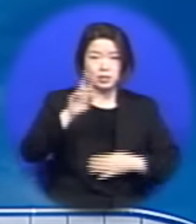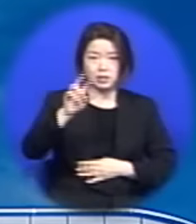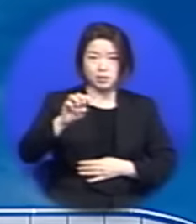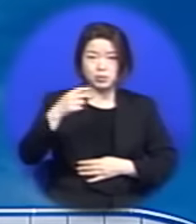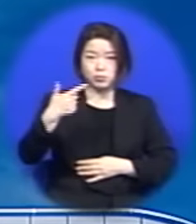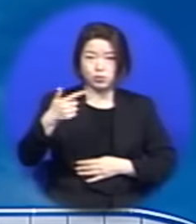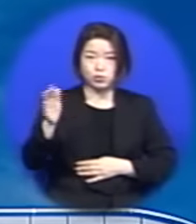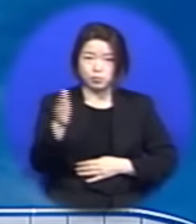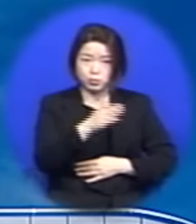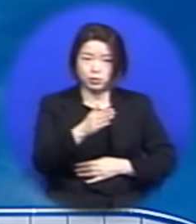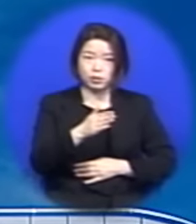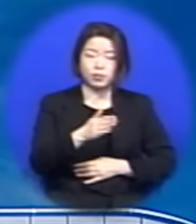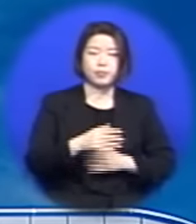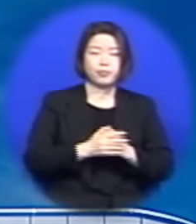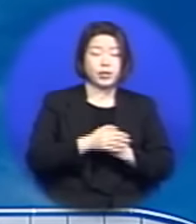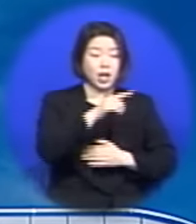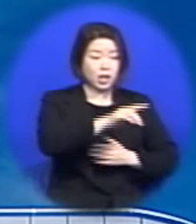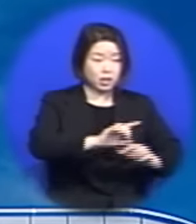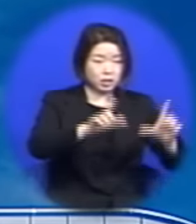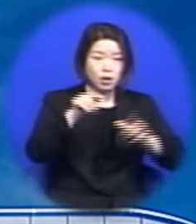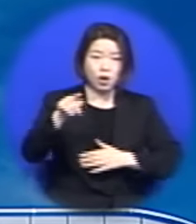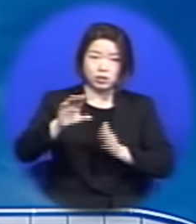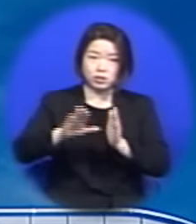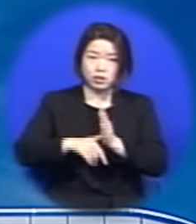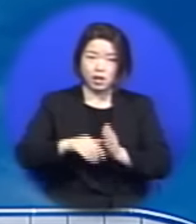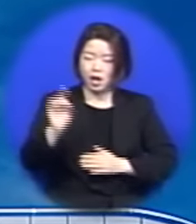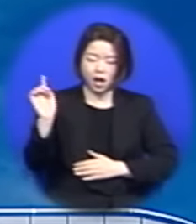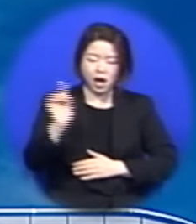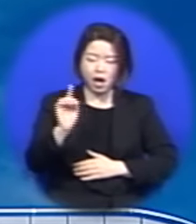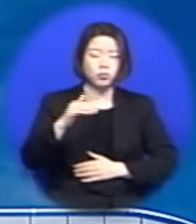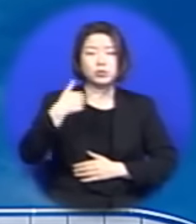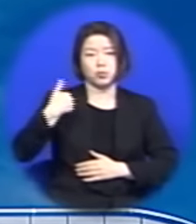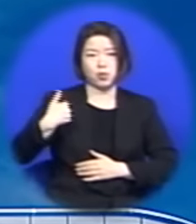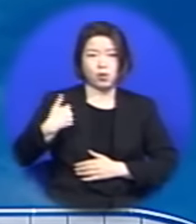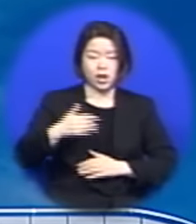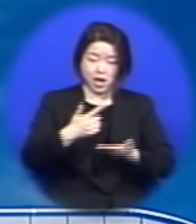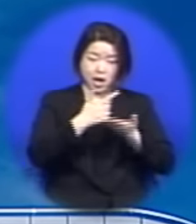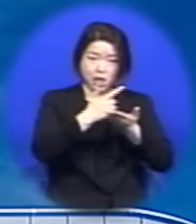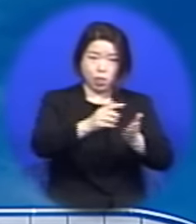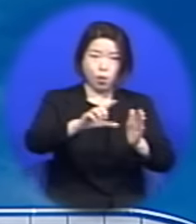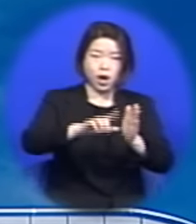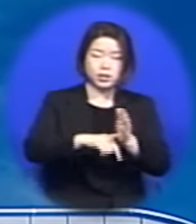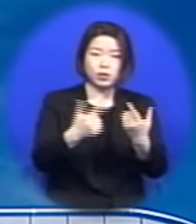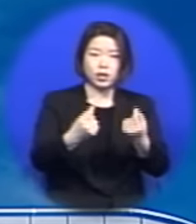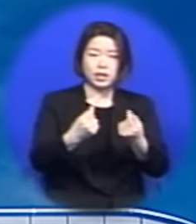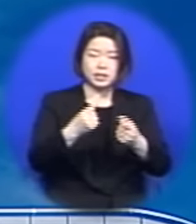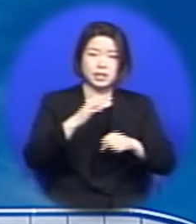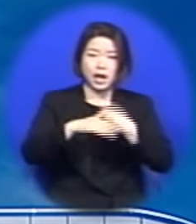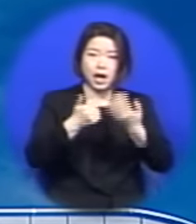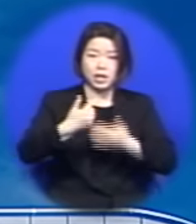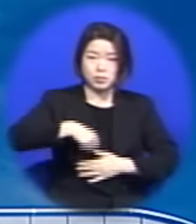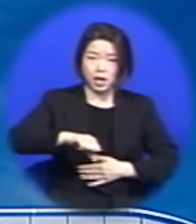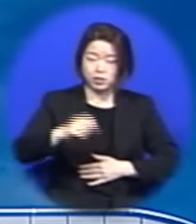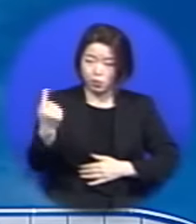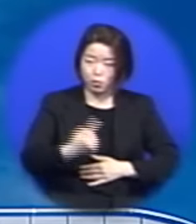읽으면 그날과 그때는 아무도 모르나니 노아의 때와 같이 인자의 임함도 그러하리라 홍수가 나서 그들을